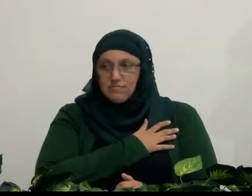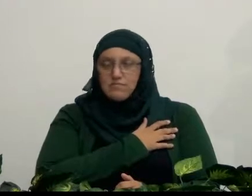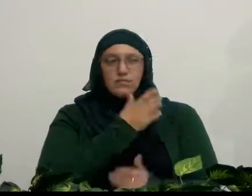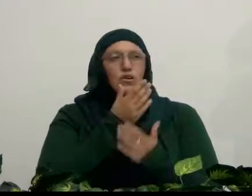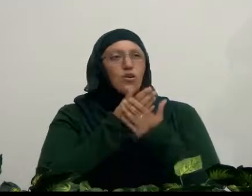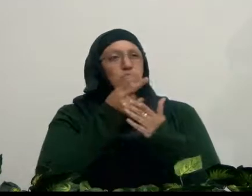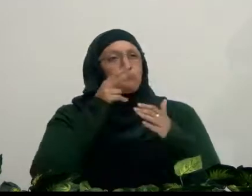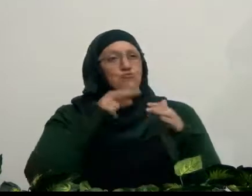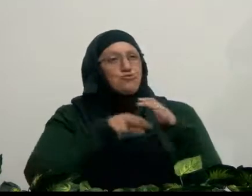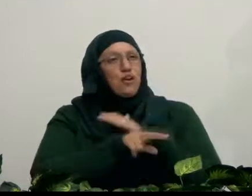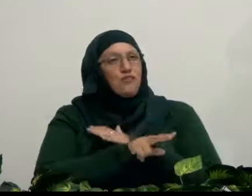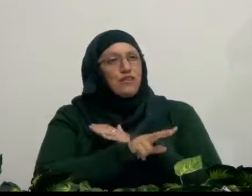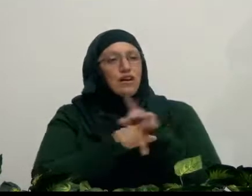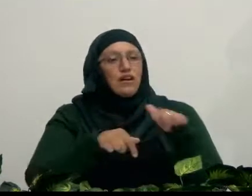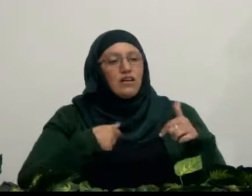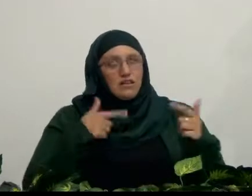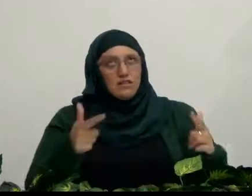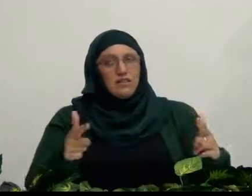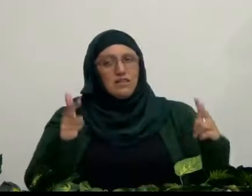سيدنا ونبينا